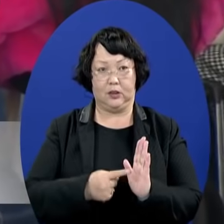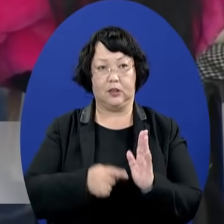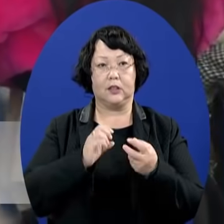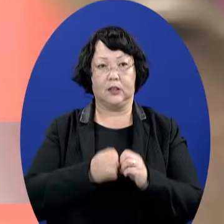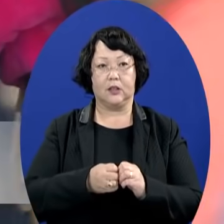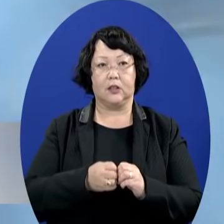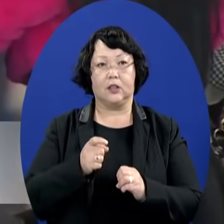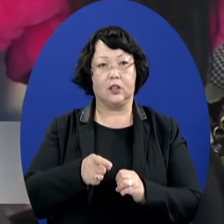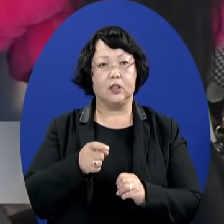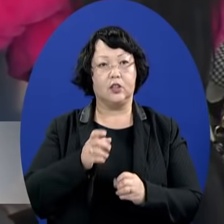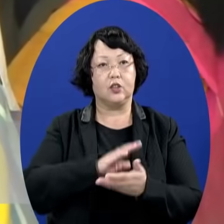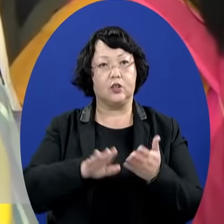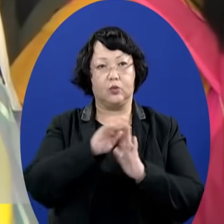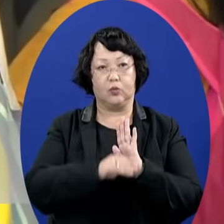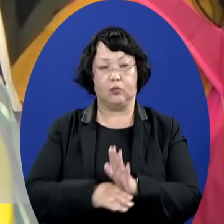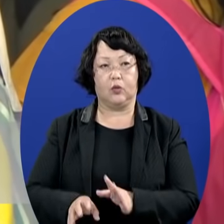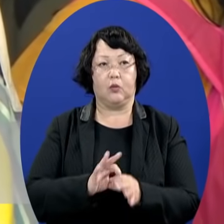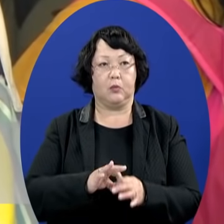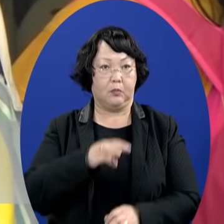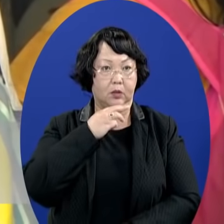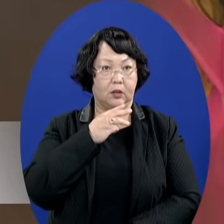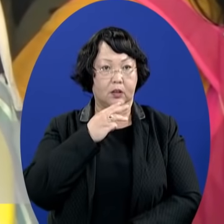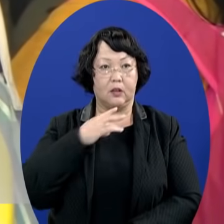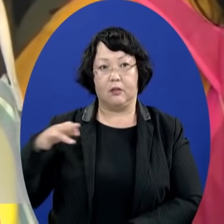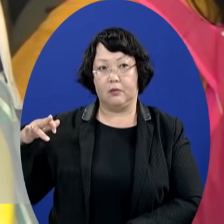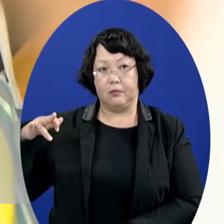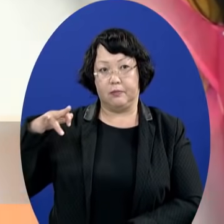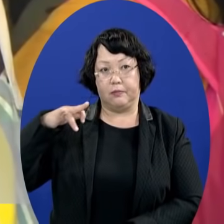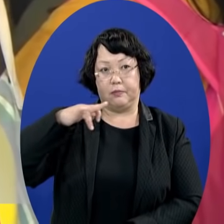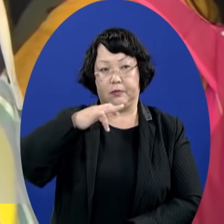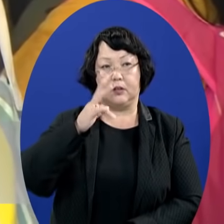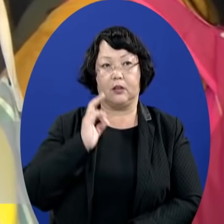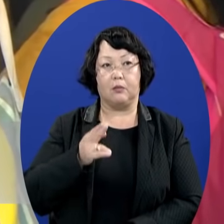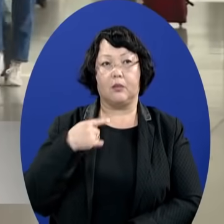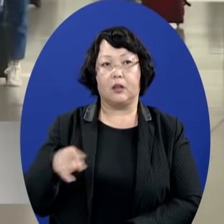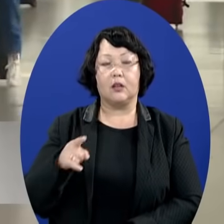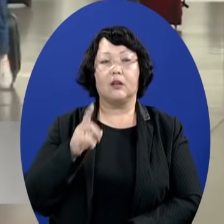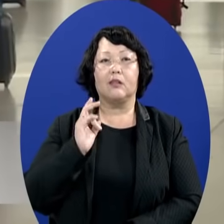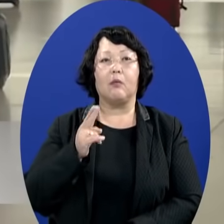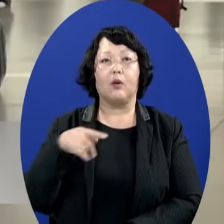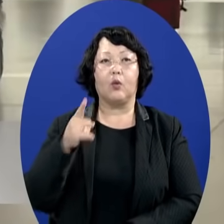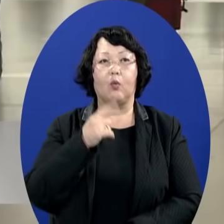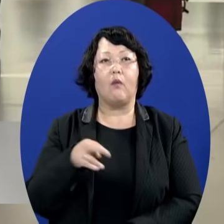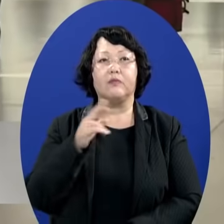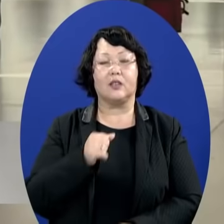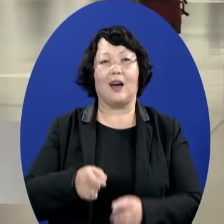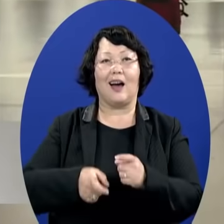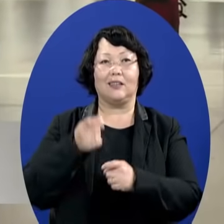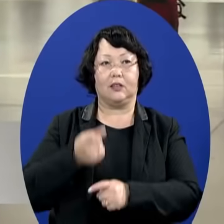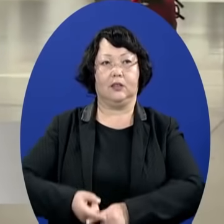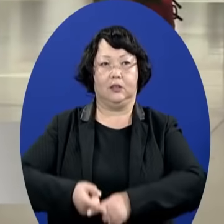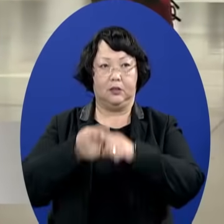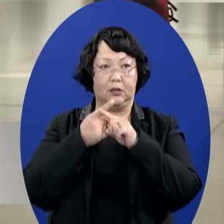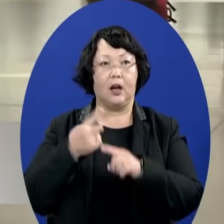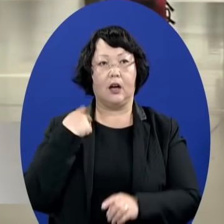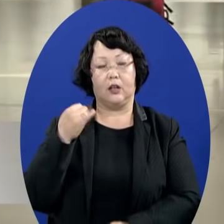хэрэгжүүлэх энэ одоо шин журамтай холбоотой мэдээлэл агарын тээврийн компаниудын хувьцааны ханшийг өсгсөн мэдээлэл байна. За British Airways-ийн